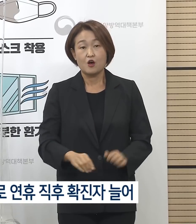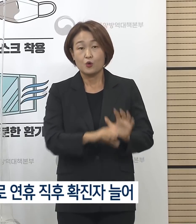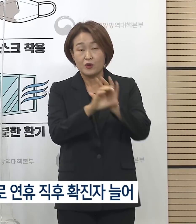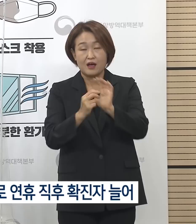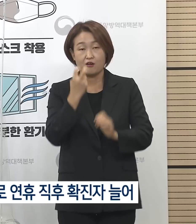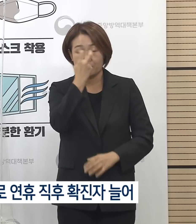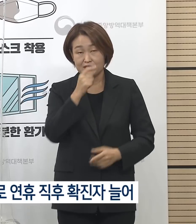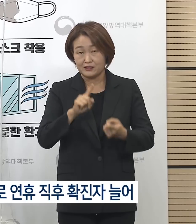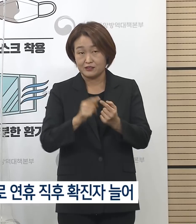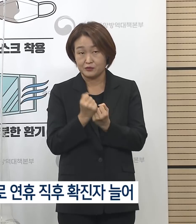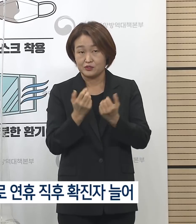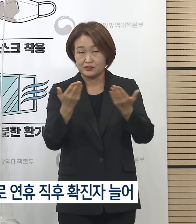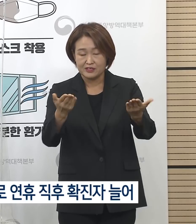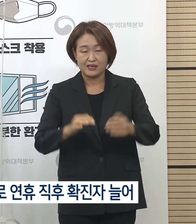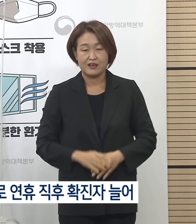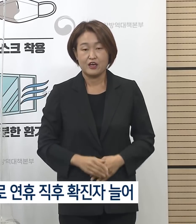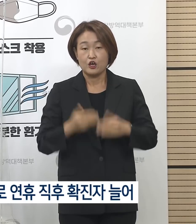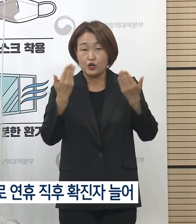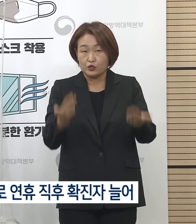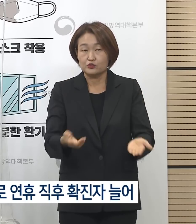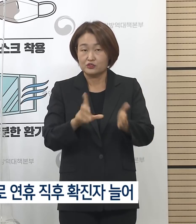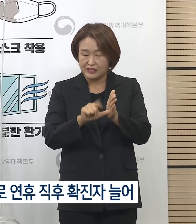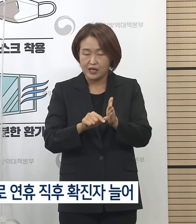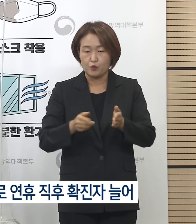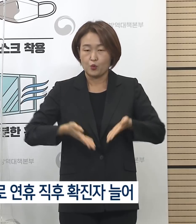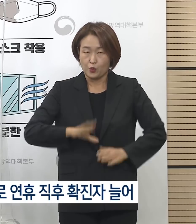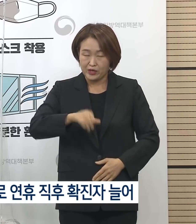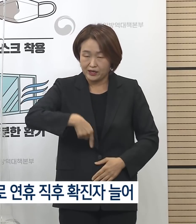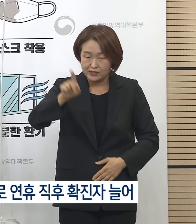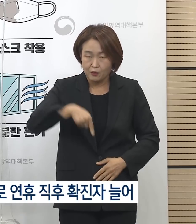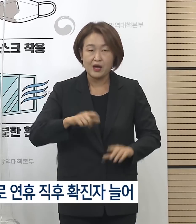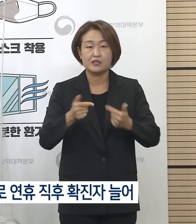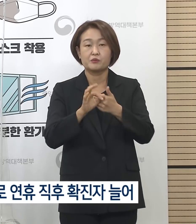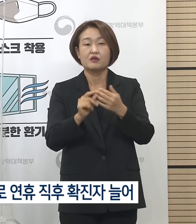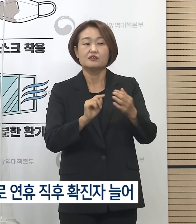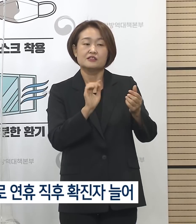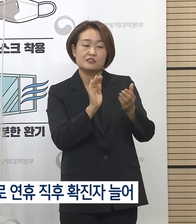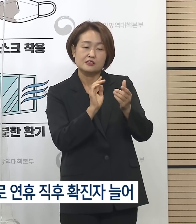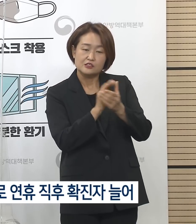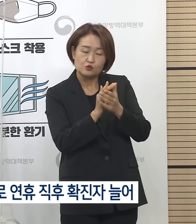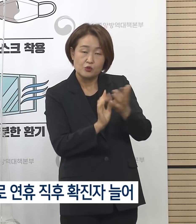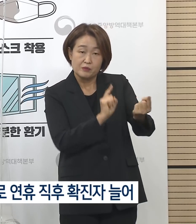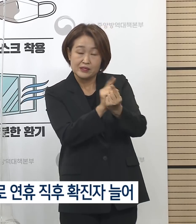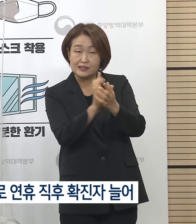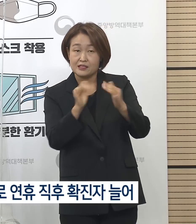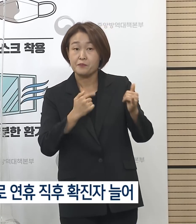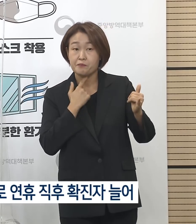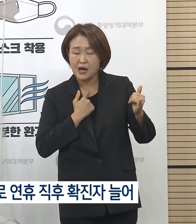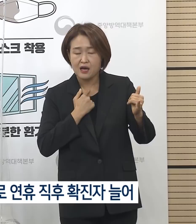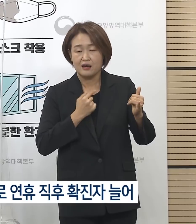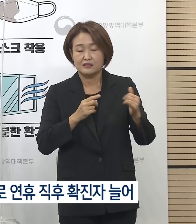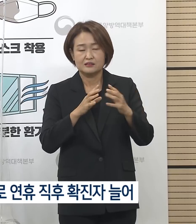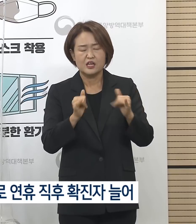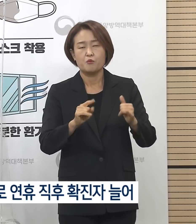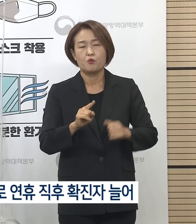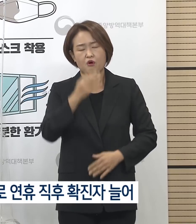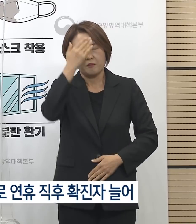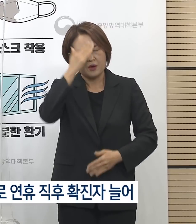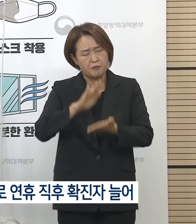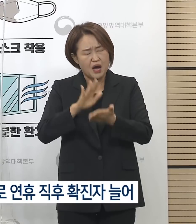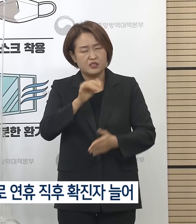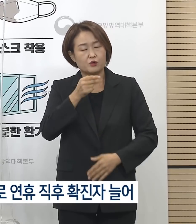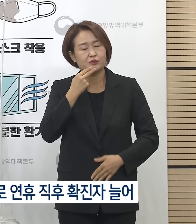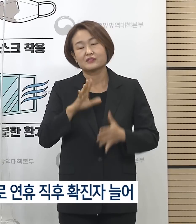연휴 기간 중에 고향이나 여행지를 다녀오셨거나 지인들과의 모임을 가진 분들은 증상이 없더라도